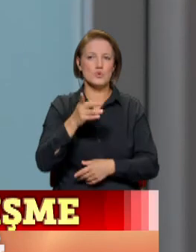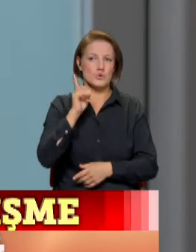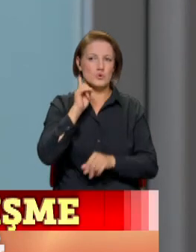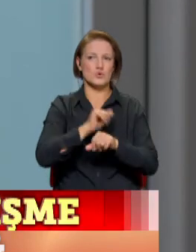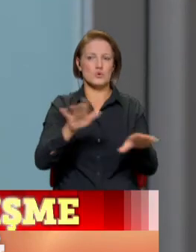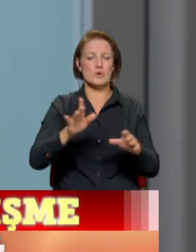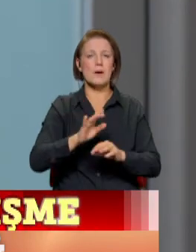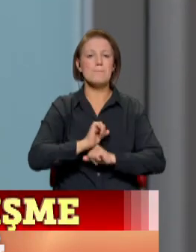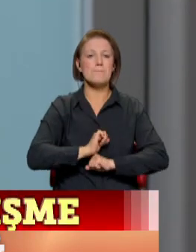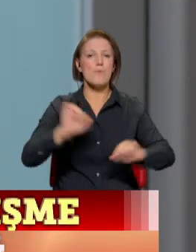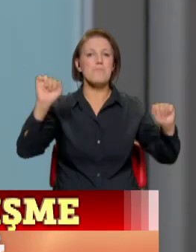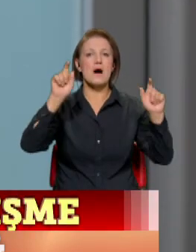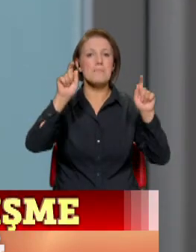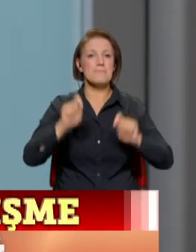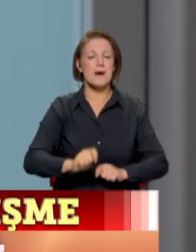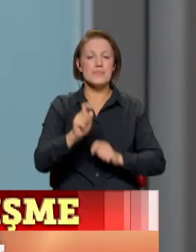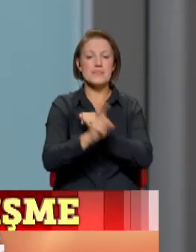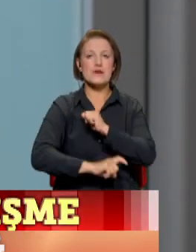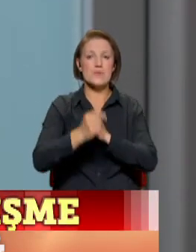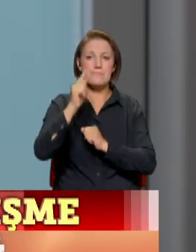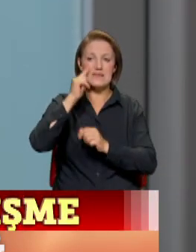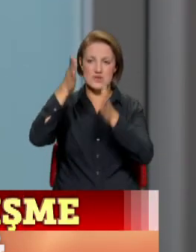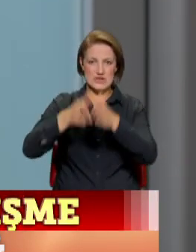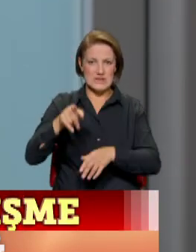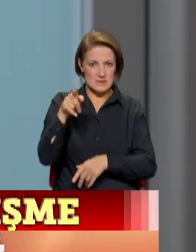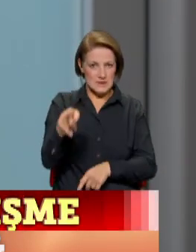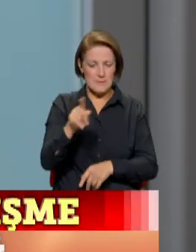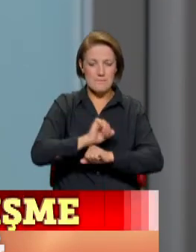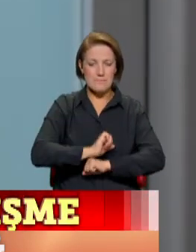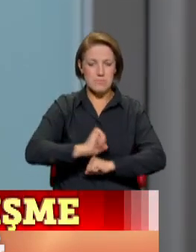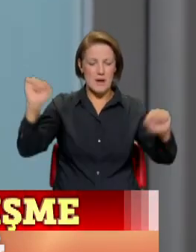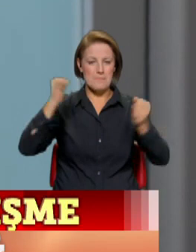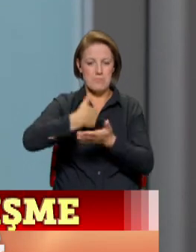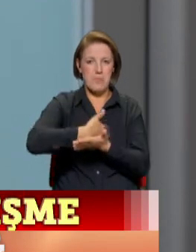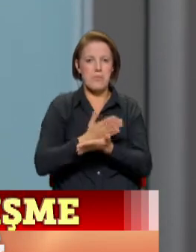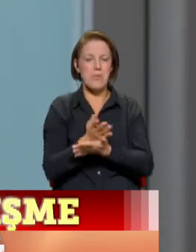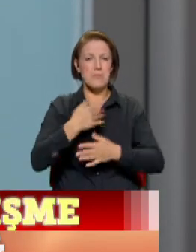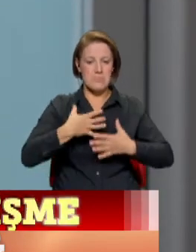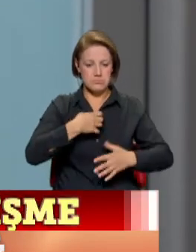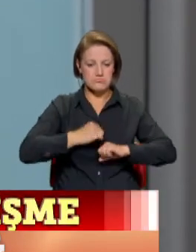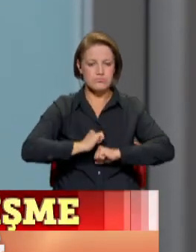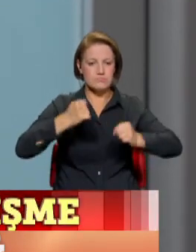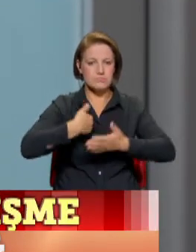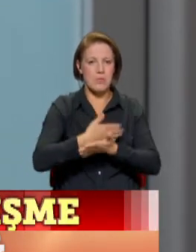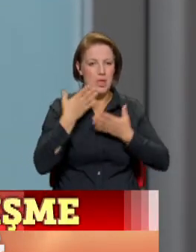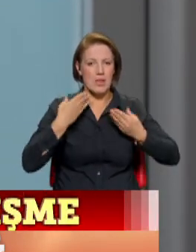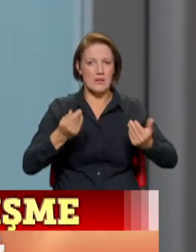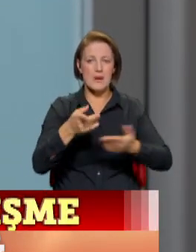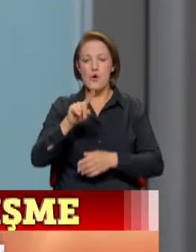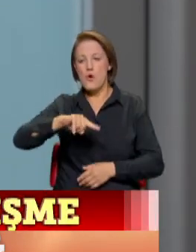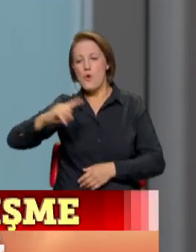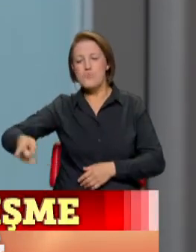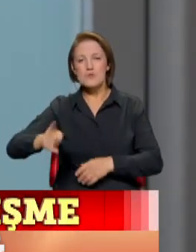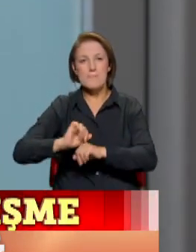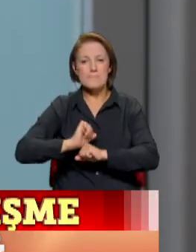Canlı bomba eylemini gerçekleştiren teröristlerden birisi bombayı patlatıp parçalandı. Diğer terörist bombayı